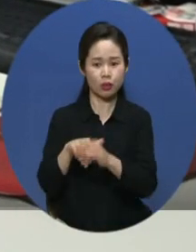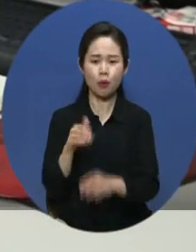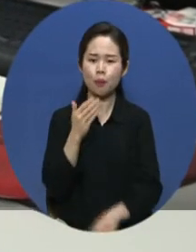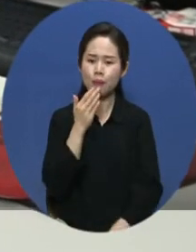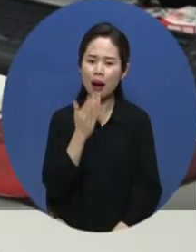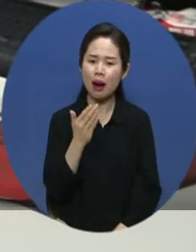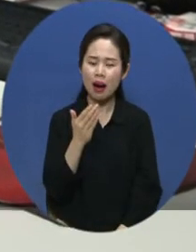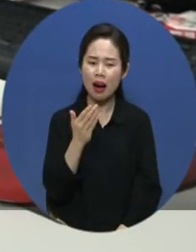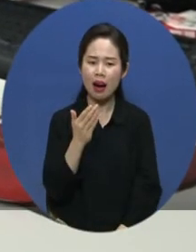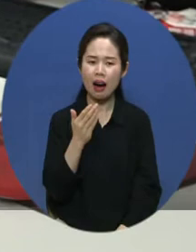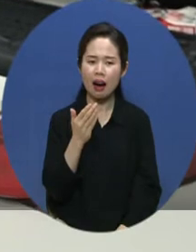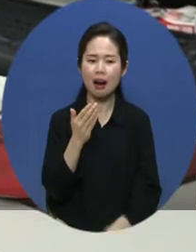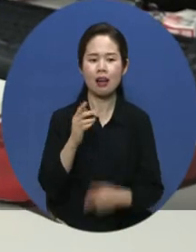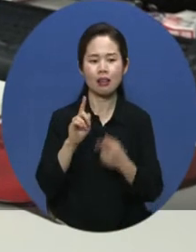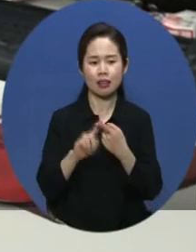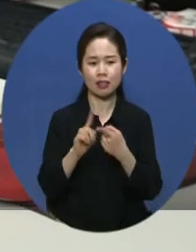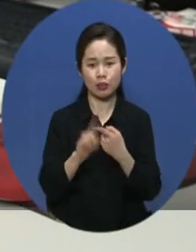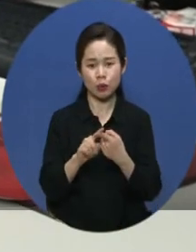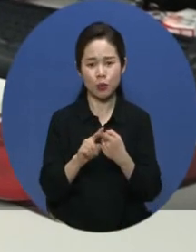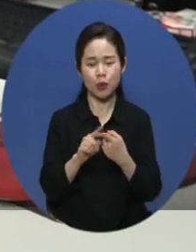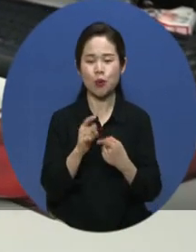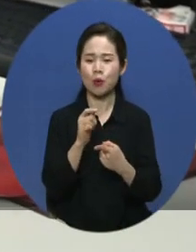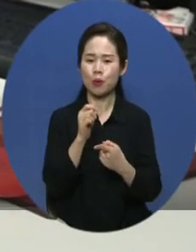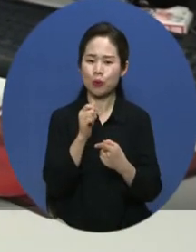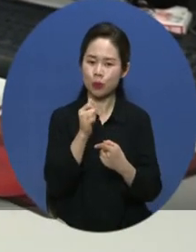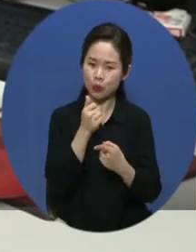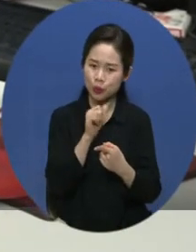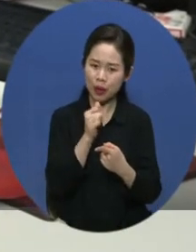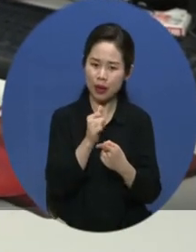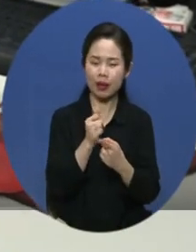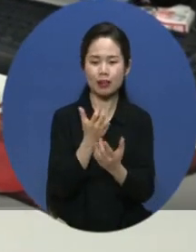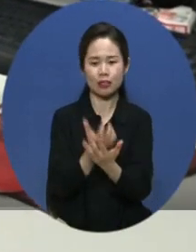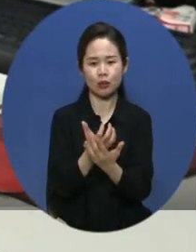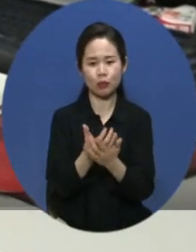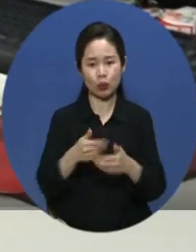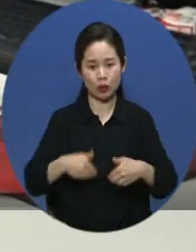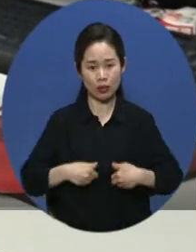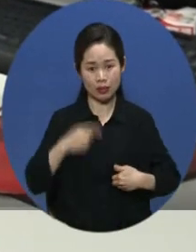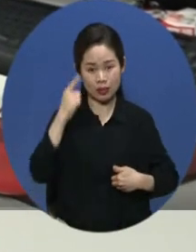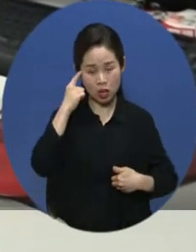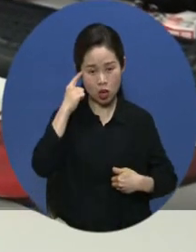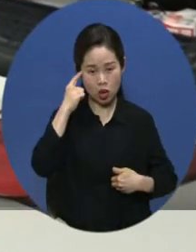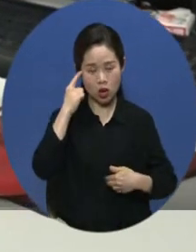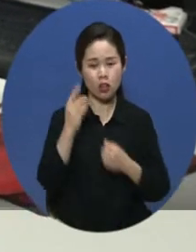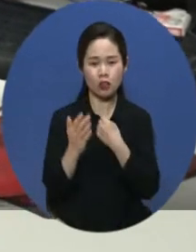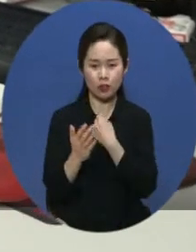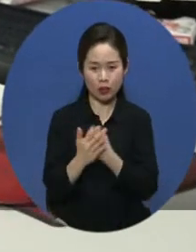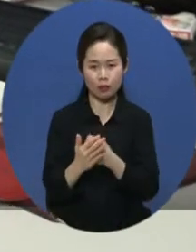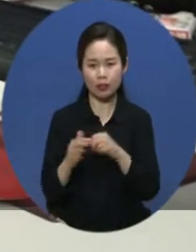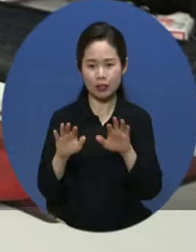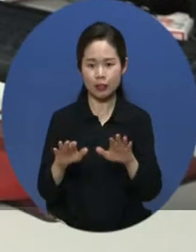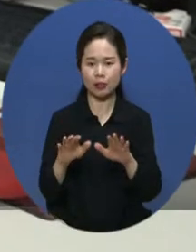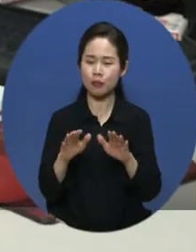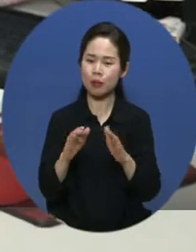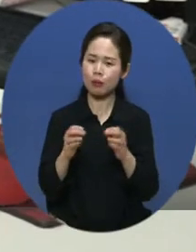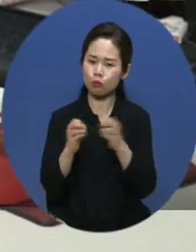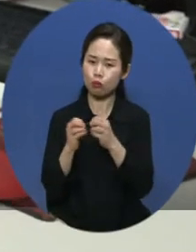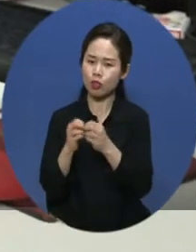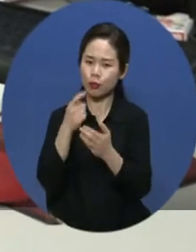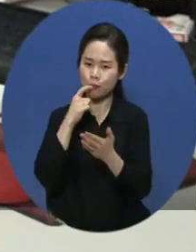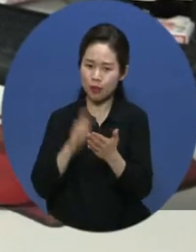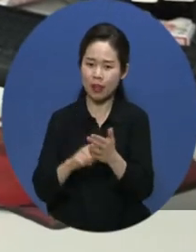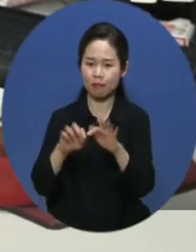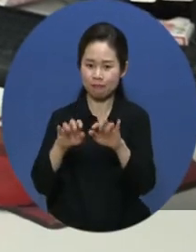있다라고 안내해주는 자료가 필요하다고 여겨서 그 자료를 만들고 있습니다.